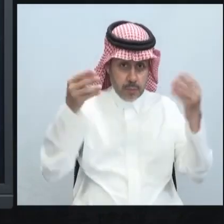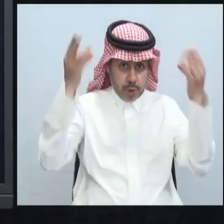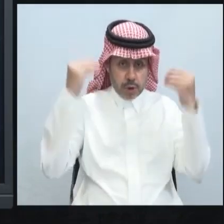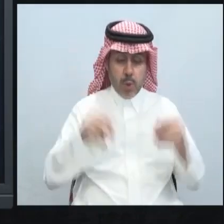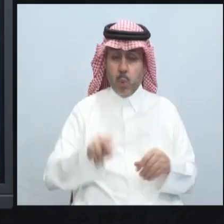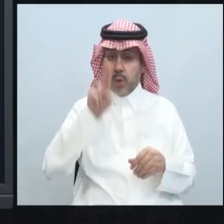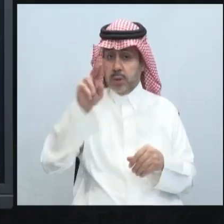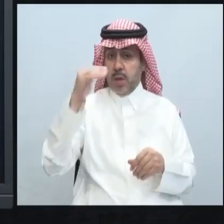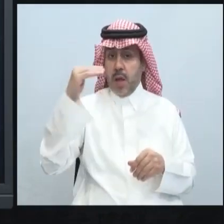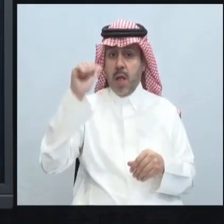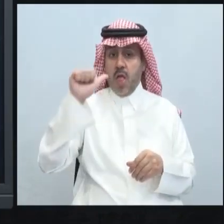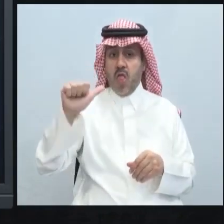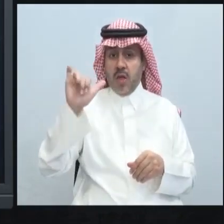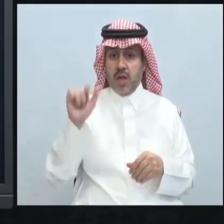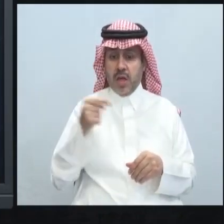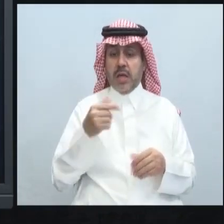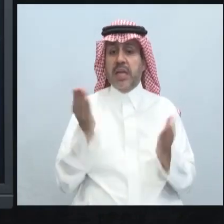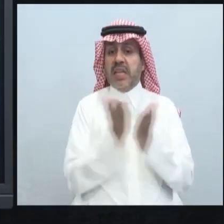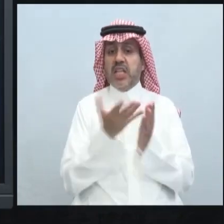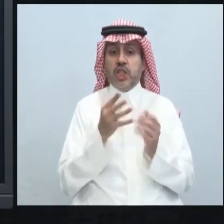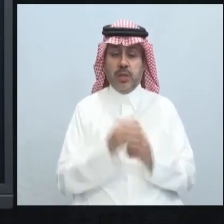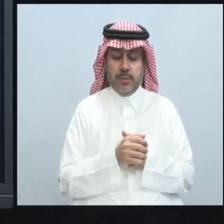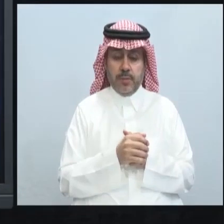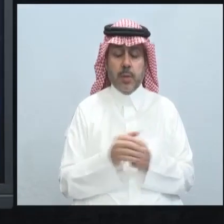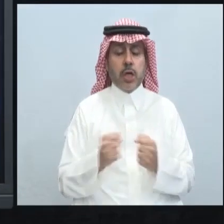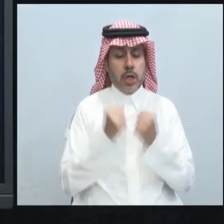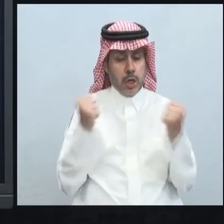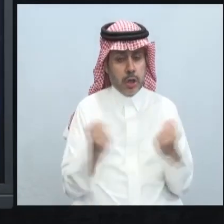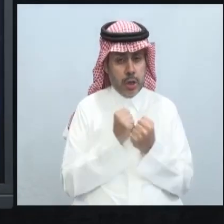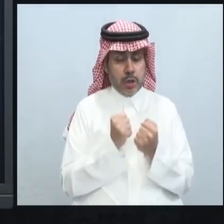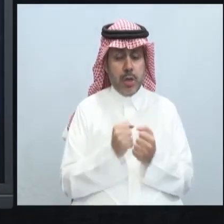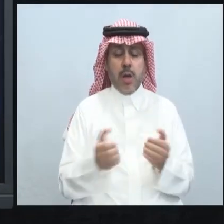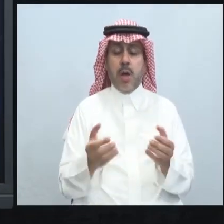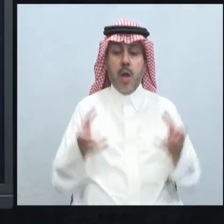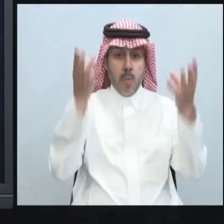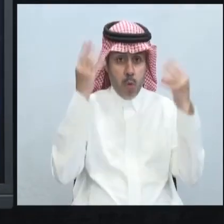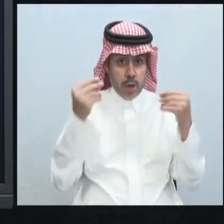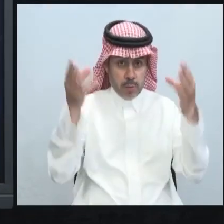فنحرس بارك الله فيكم يا ابنائي على المراجعه والتحضير